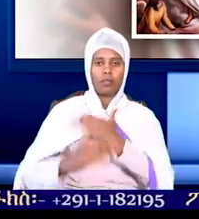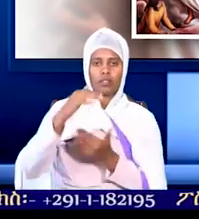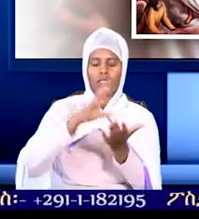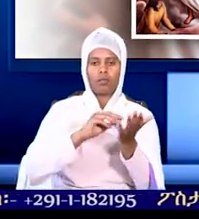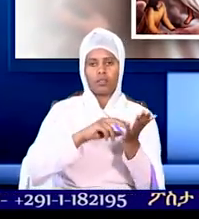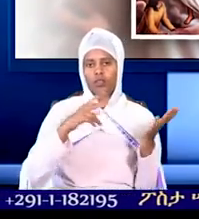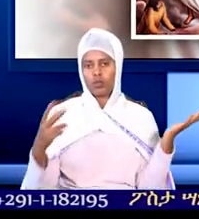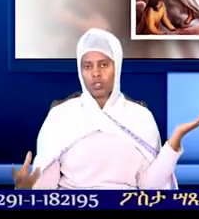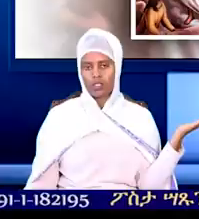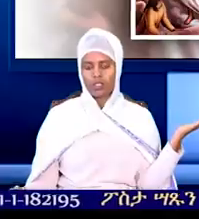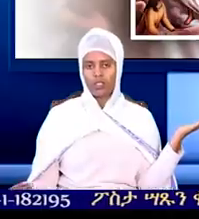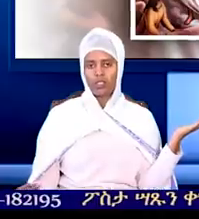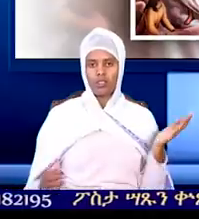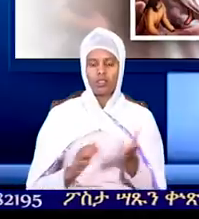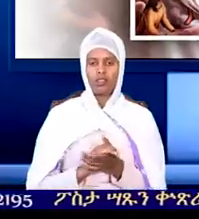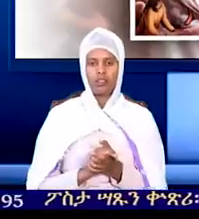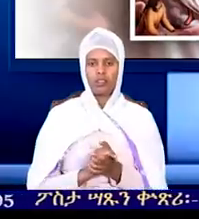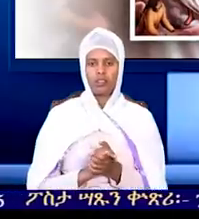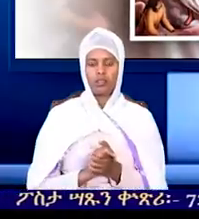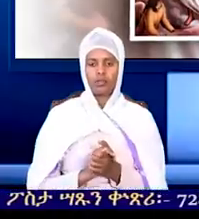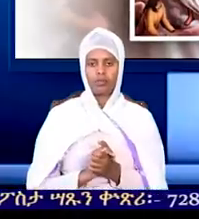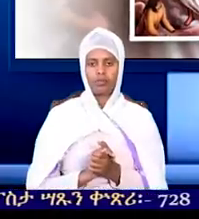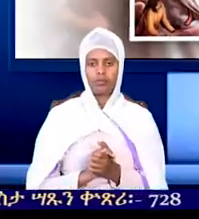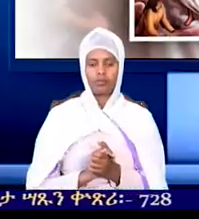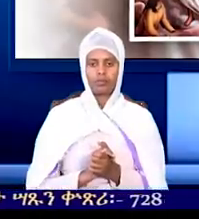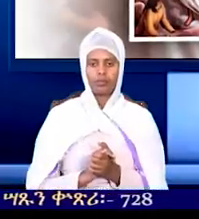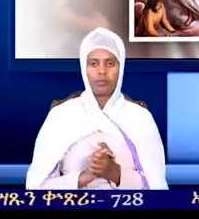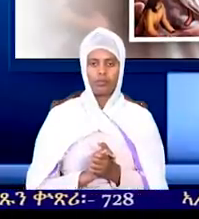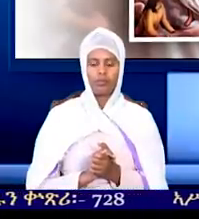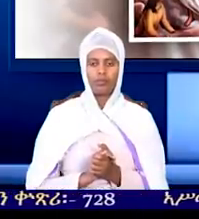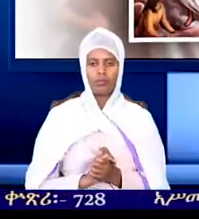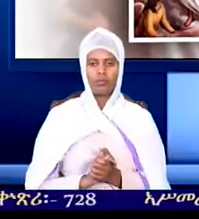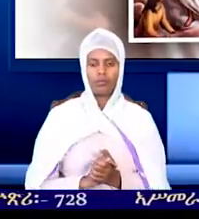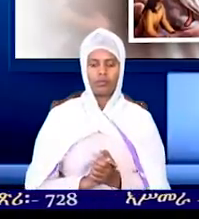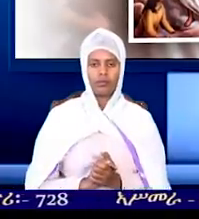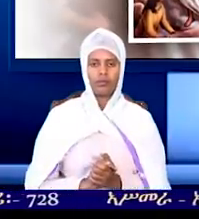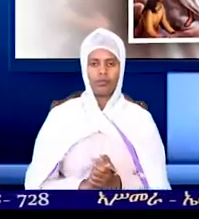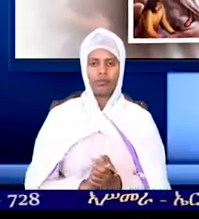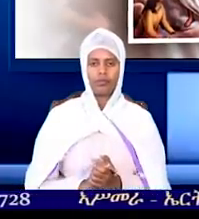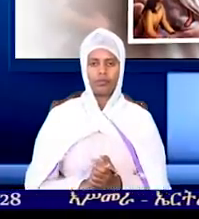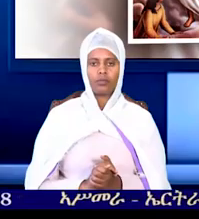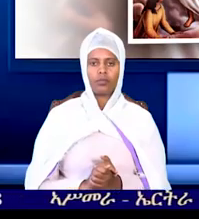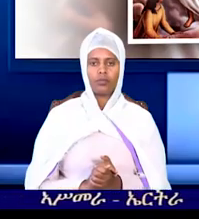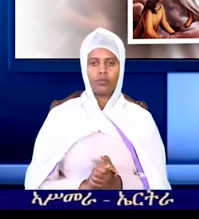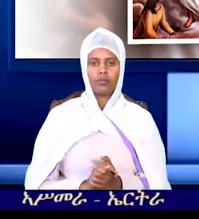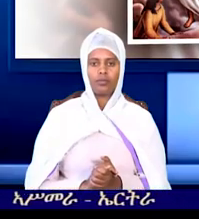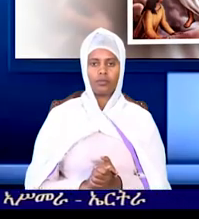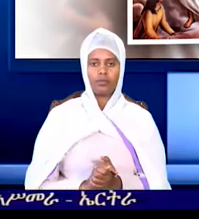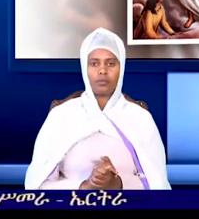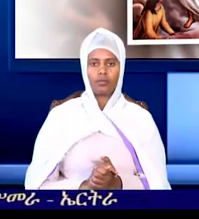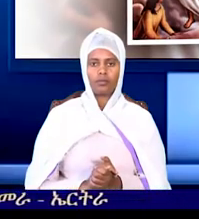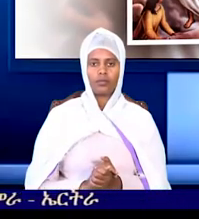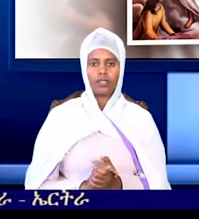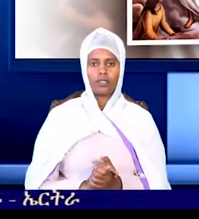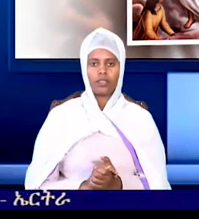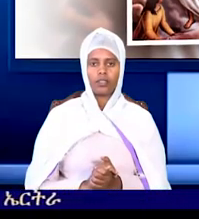እምሰማያት ምሃበ ኣብሁ ወረደ እመንበሩ ዘይዓርቅ ሰብ ይወርድ እምሰማያት እመላእክቲ